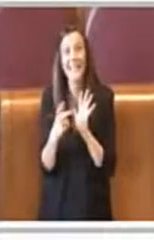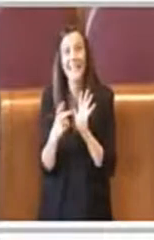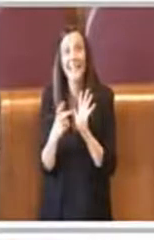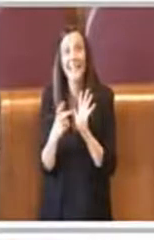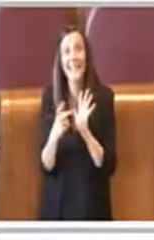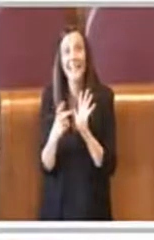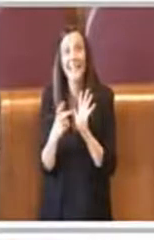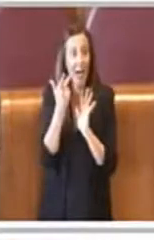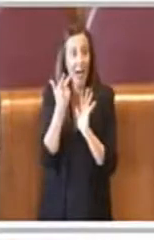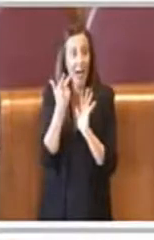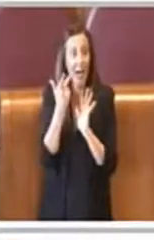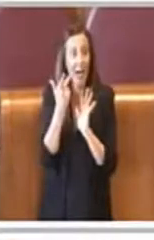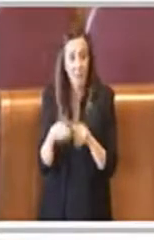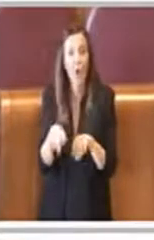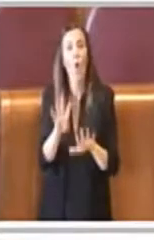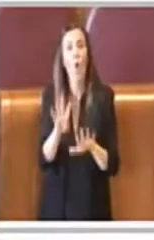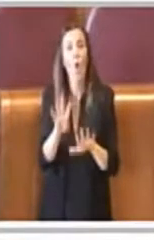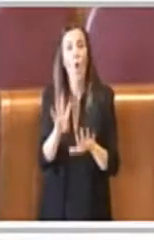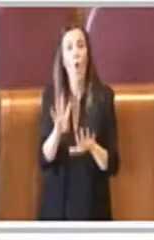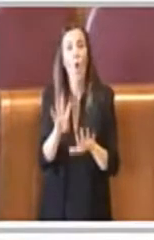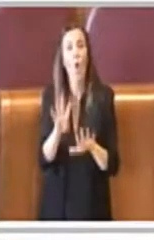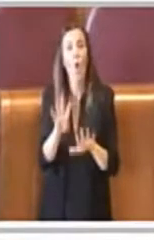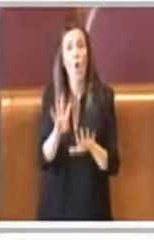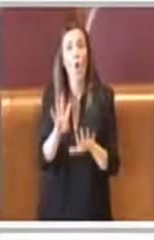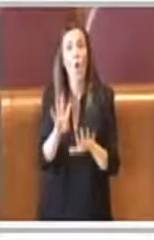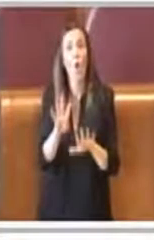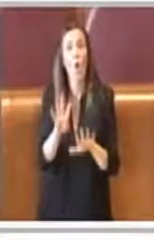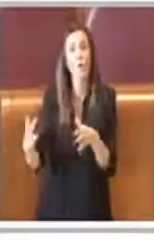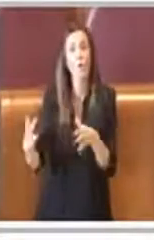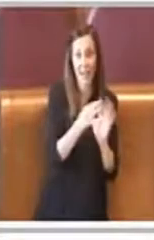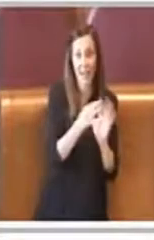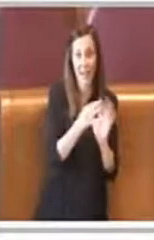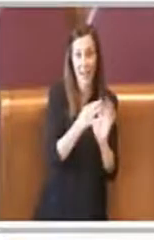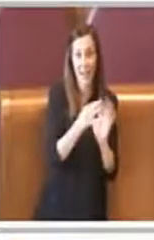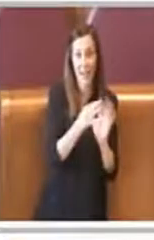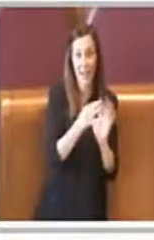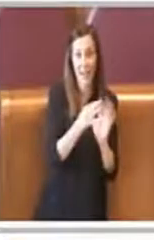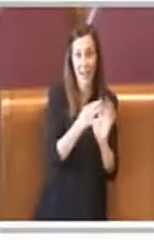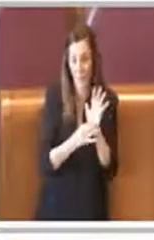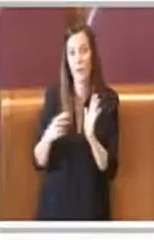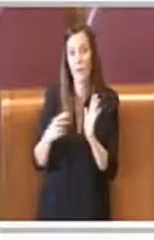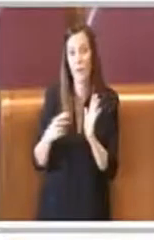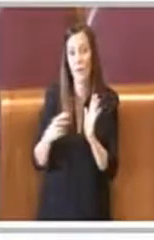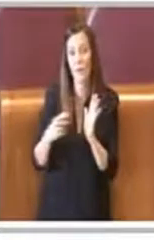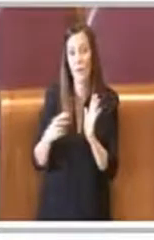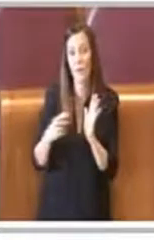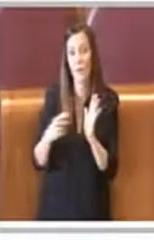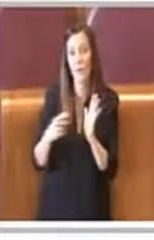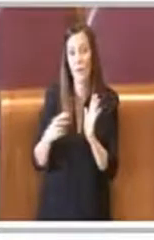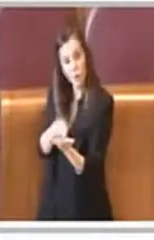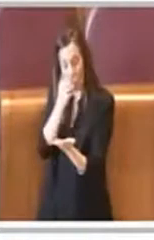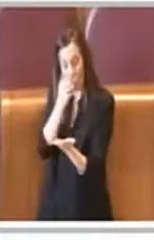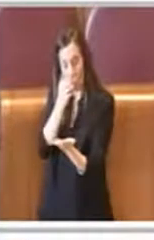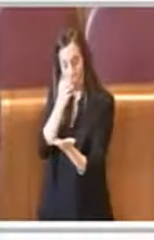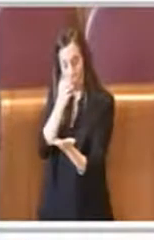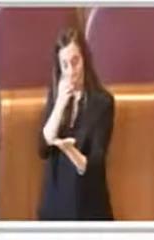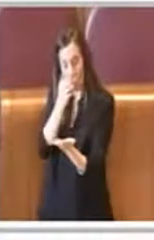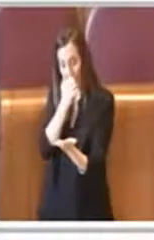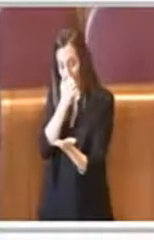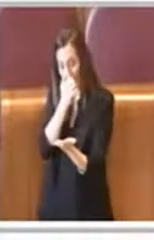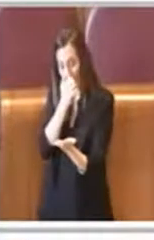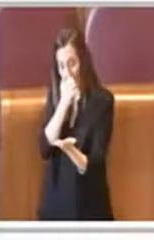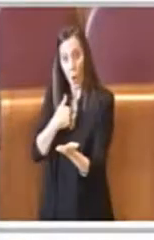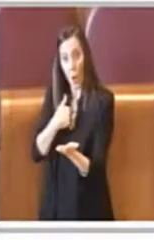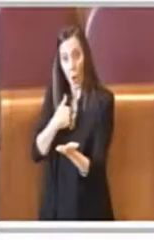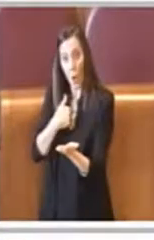rispetto alla 91 del 2019, quindi al regolamento, e con questa mozione noi stiamo dicendo che andremo appunto a